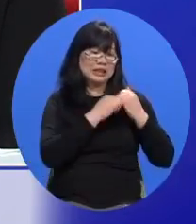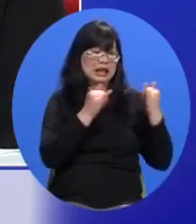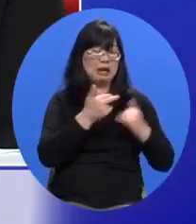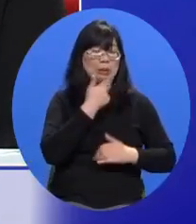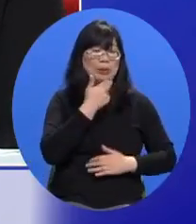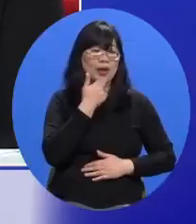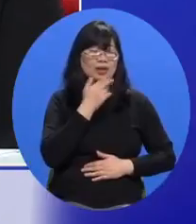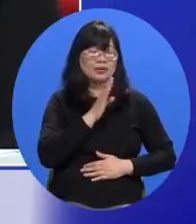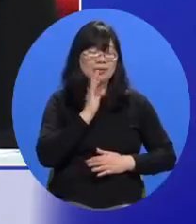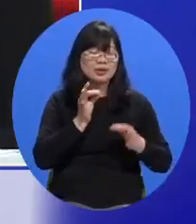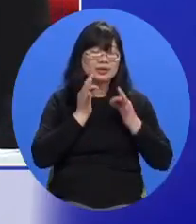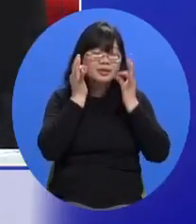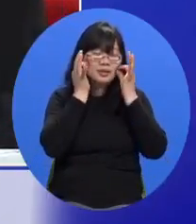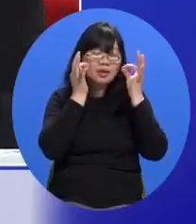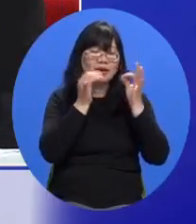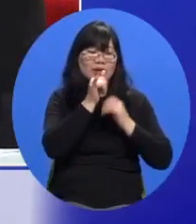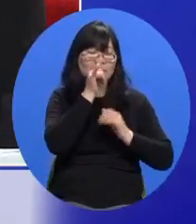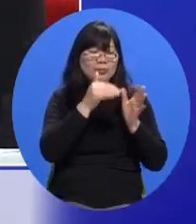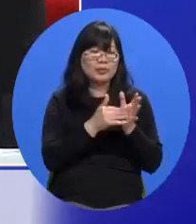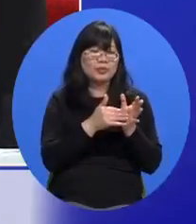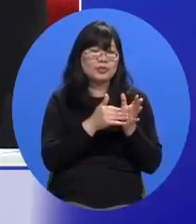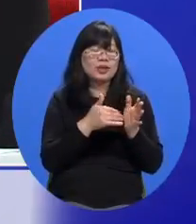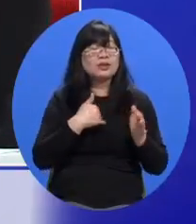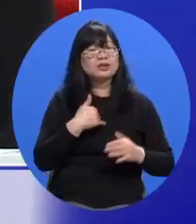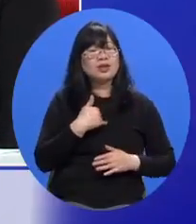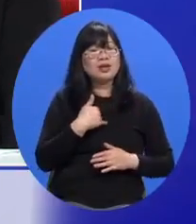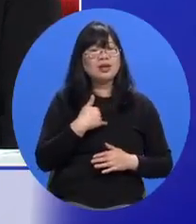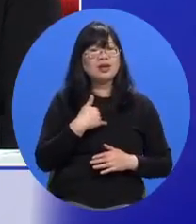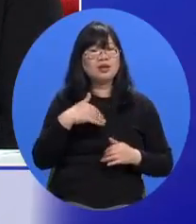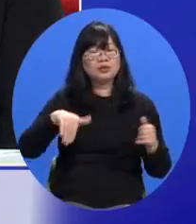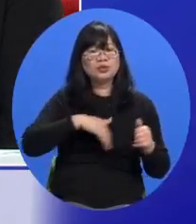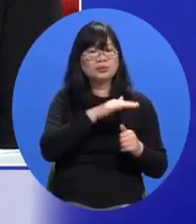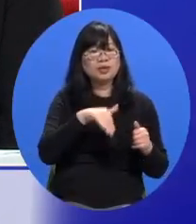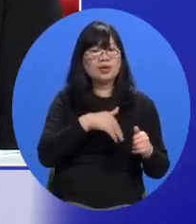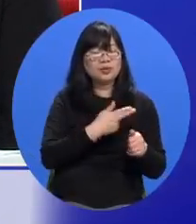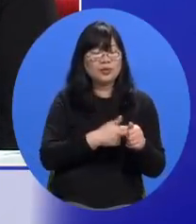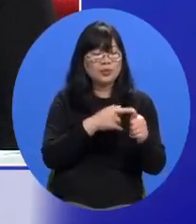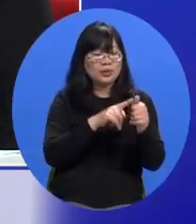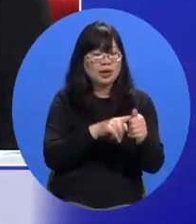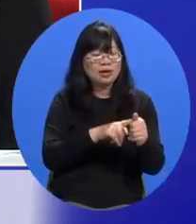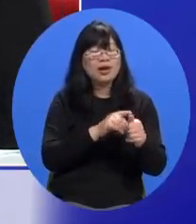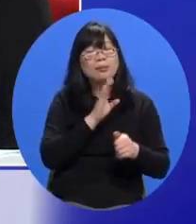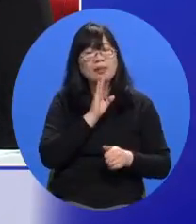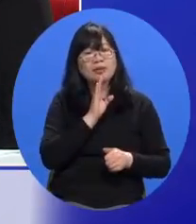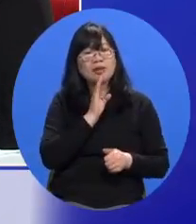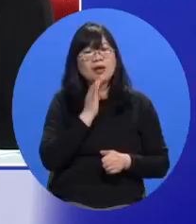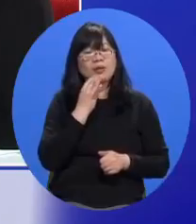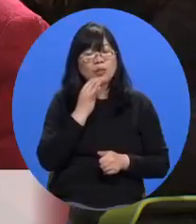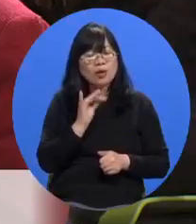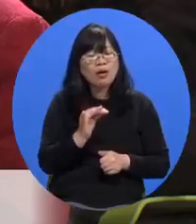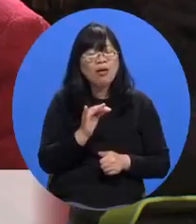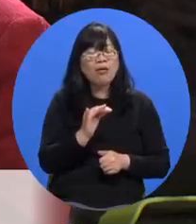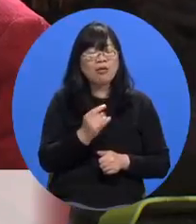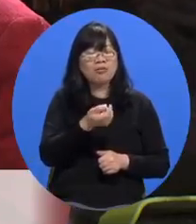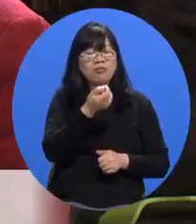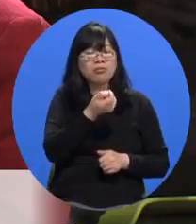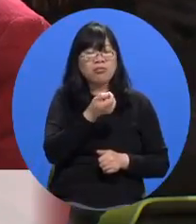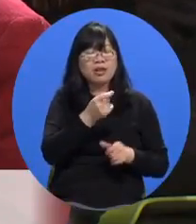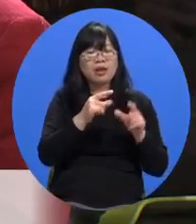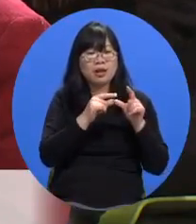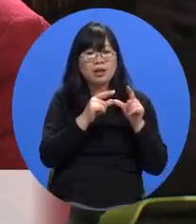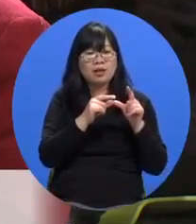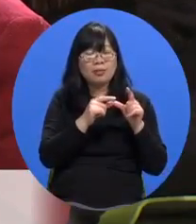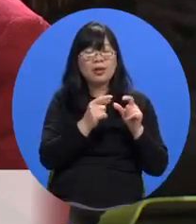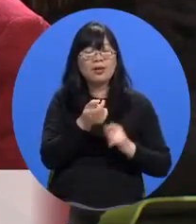성실하시고 열심히 하시려고 하고요. 저는 이제 제 주변에 있는 교사들은 그렇습니다. 물론 알겠습니다. 아주 극히 일부분